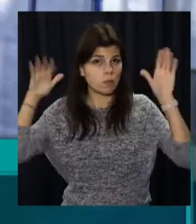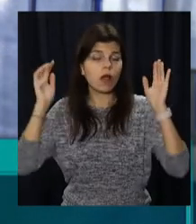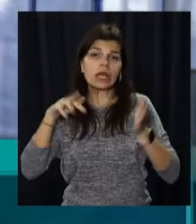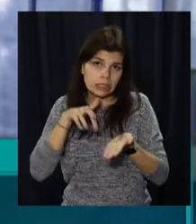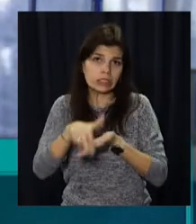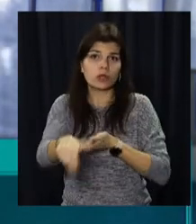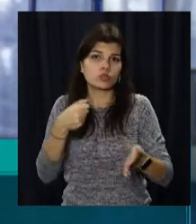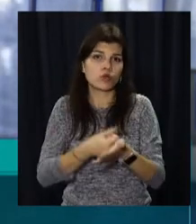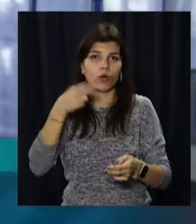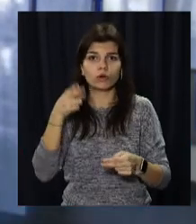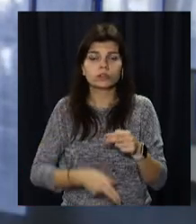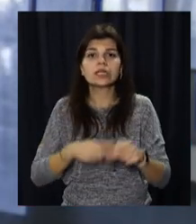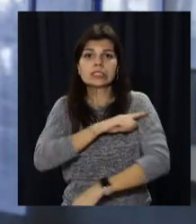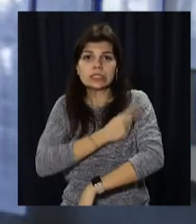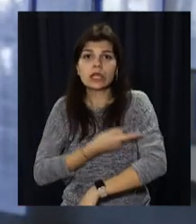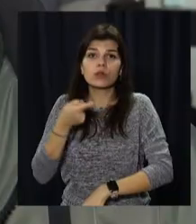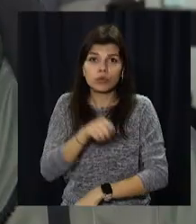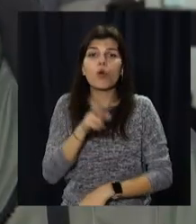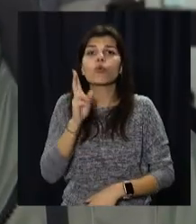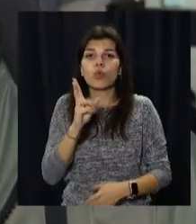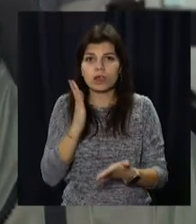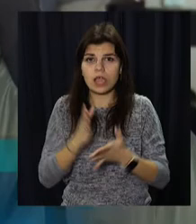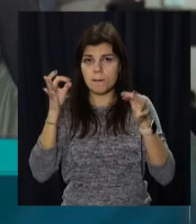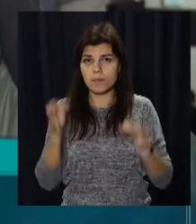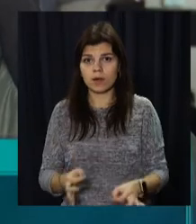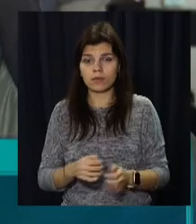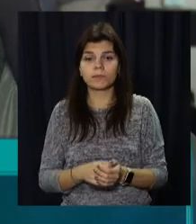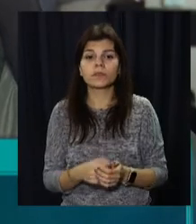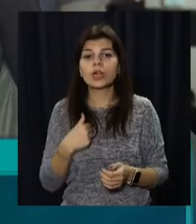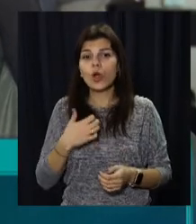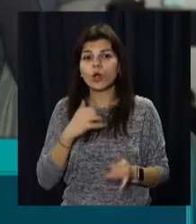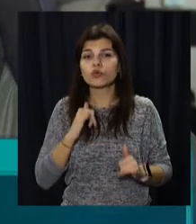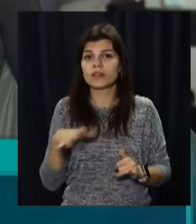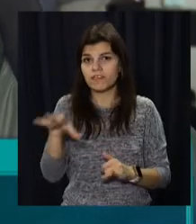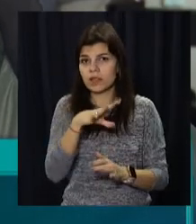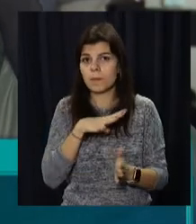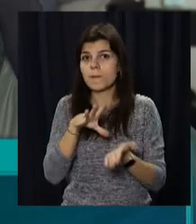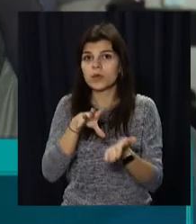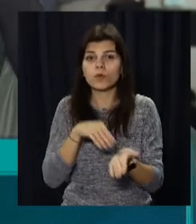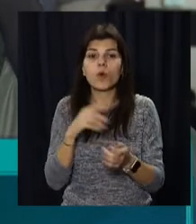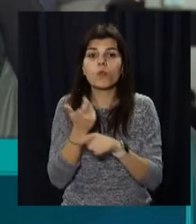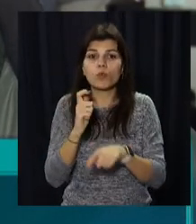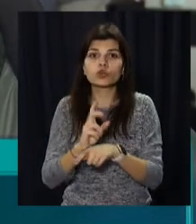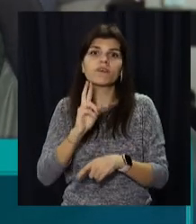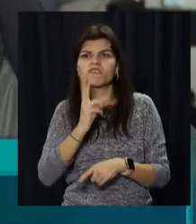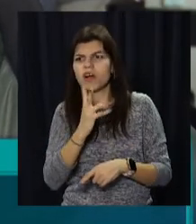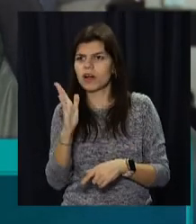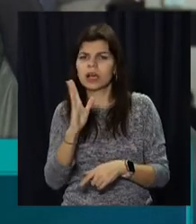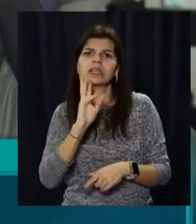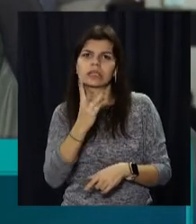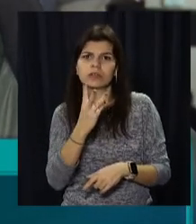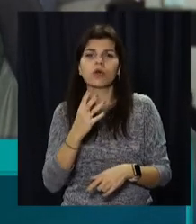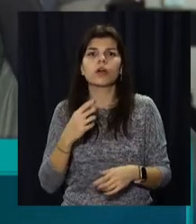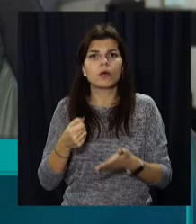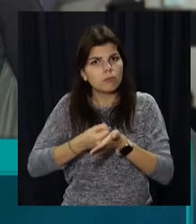кінця. Сила у того, у кого прав. Я хочу, щоб для всіх інших це був приміром. Більше 2 років, 3 роки. Правда